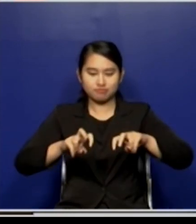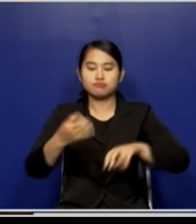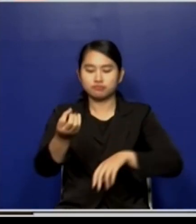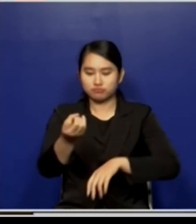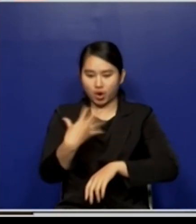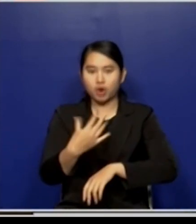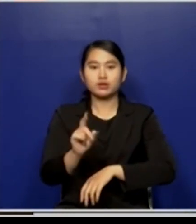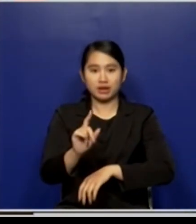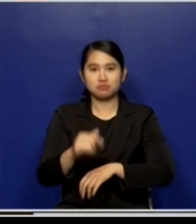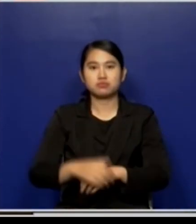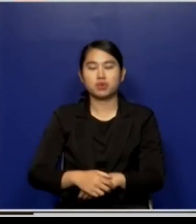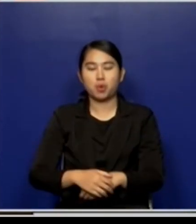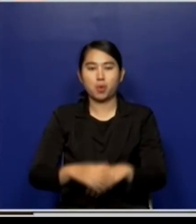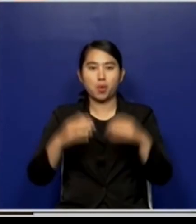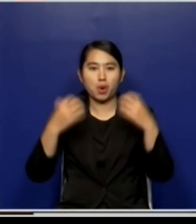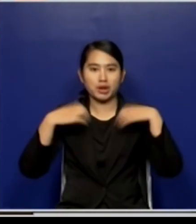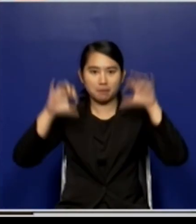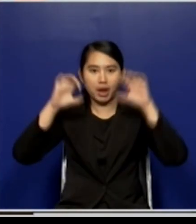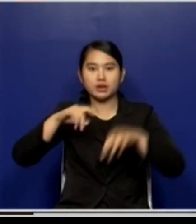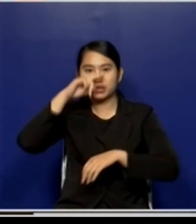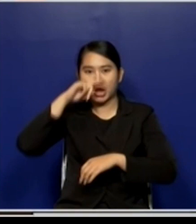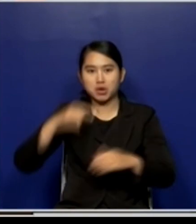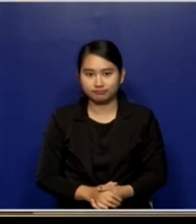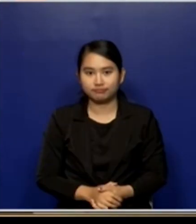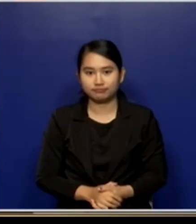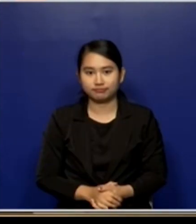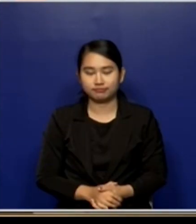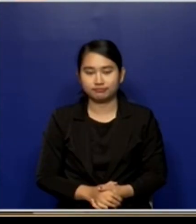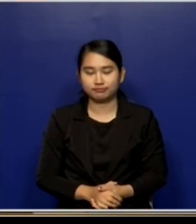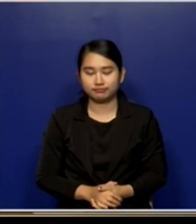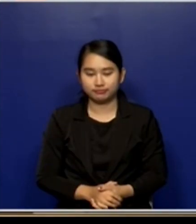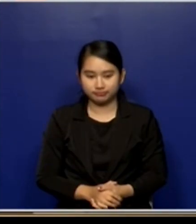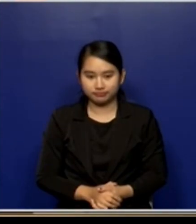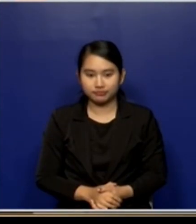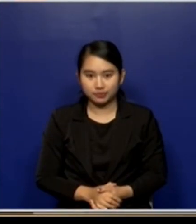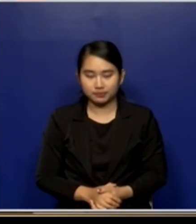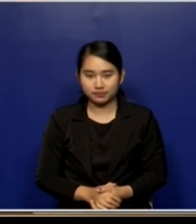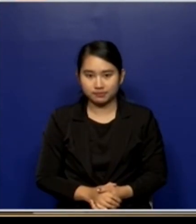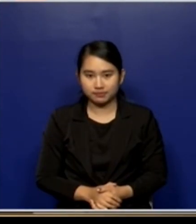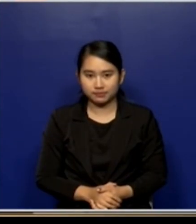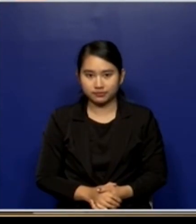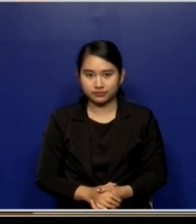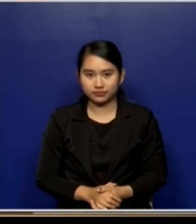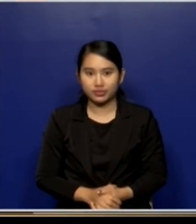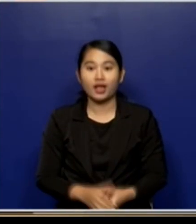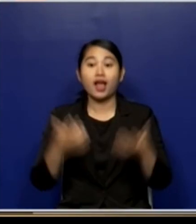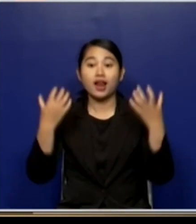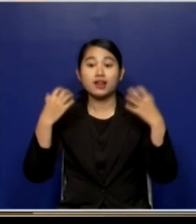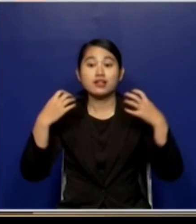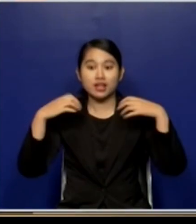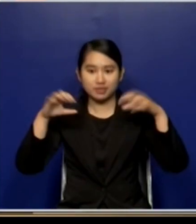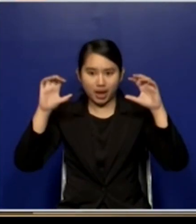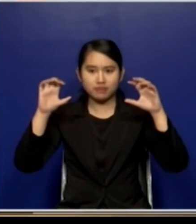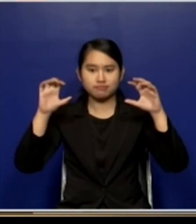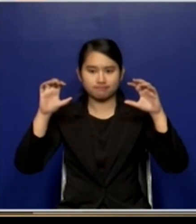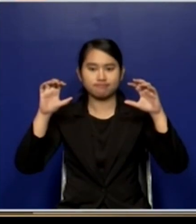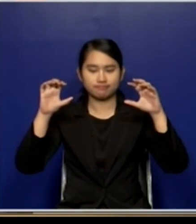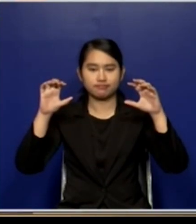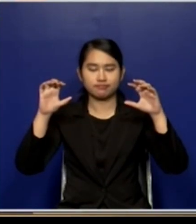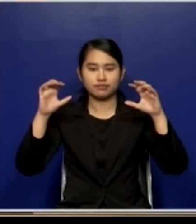ไทยมีโอกาสสูงที่จะแพ้คดีครับรัฐบาลพลเอกประยุทธ์ไม่เคยเผยถึง